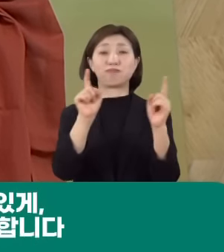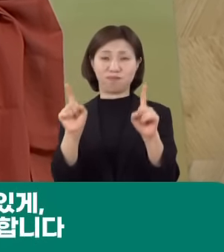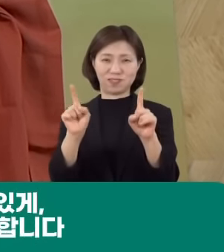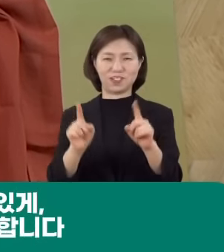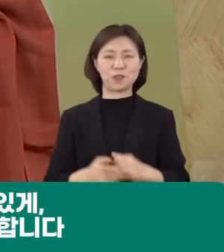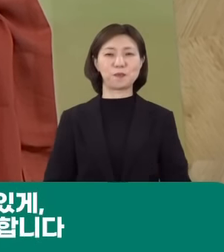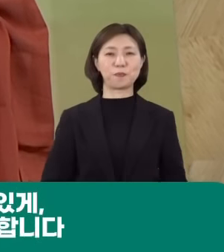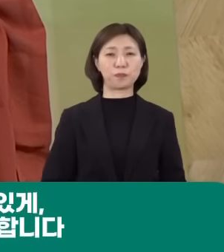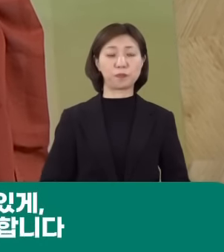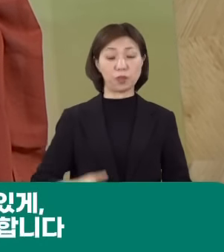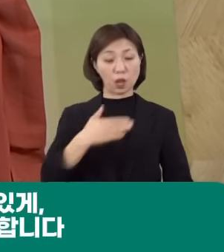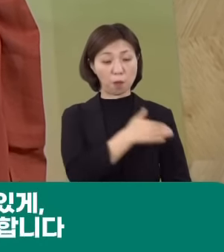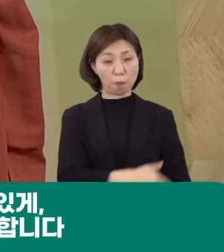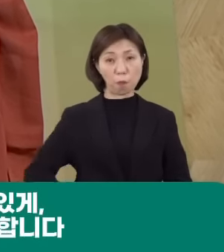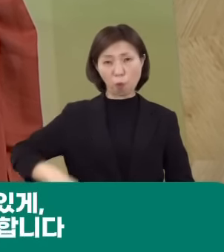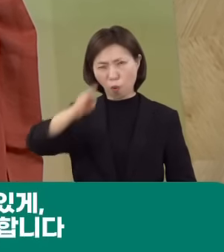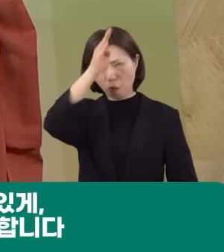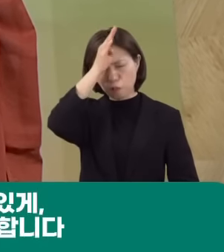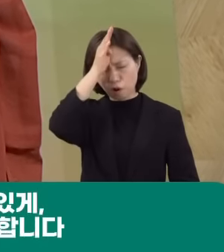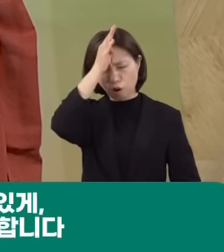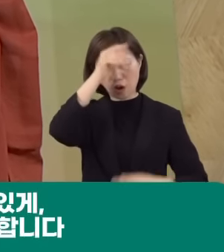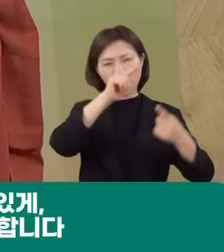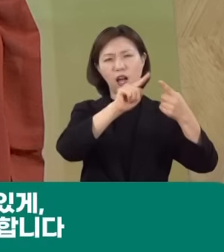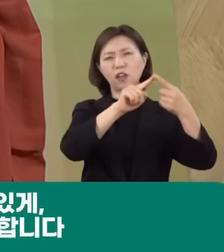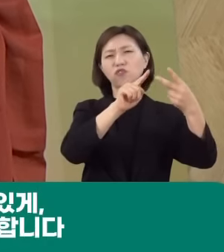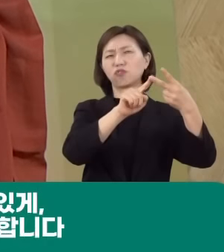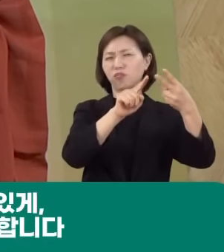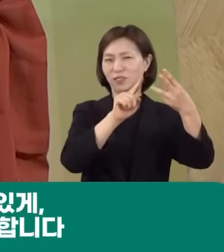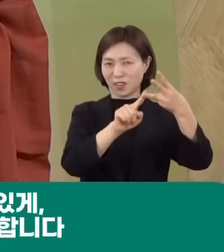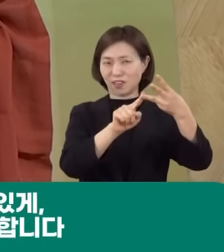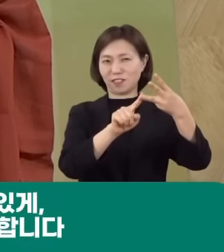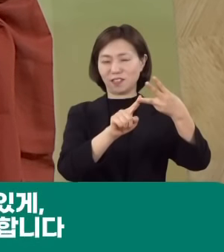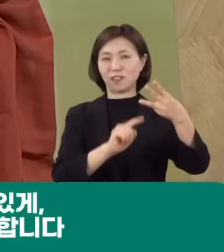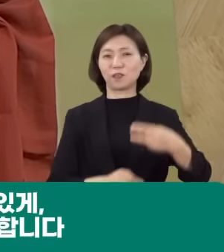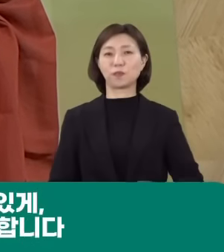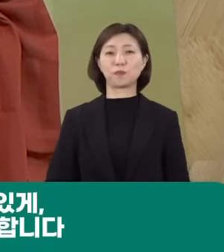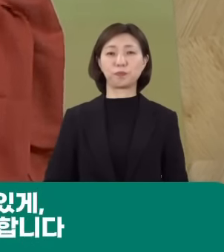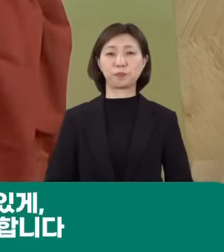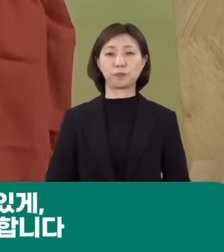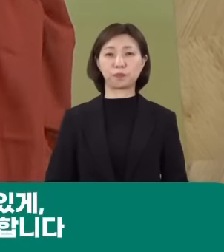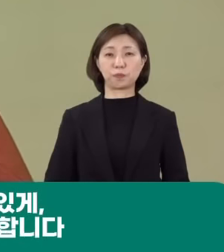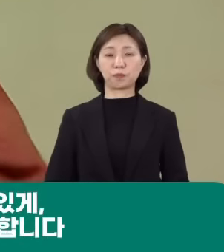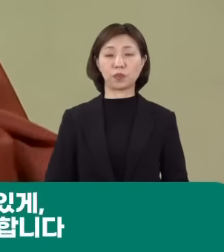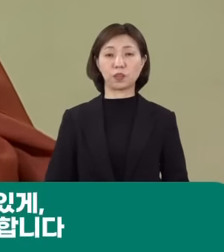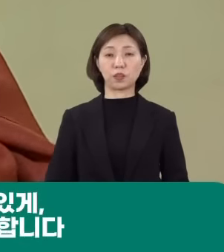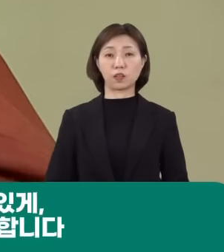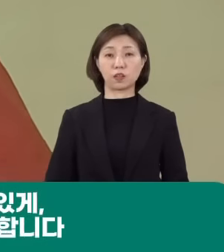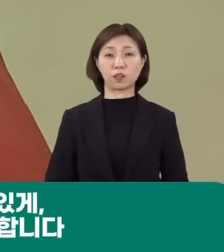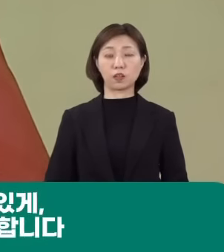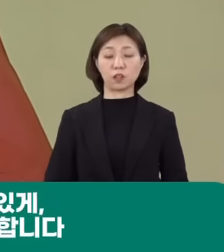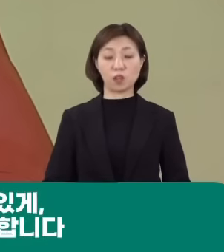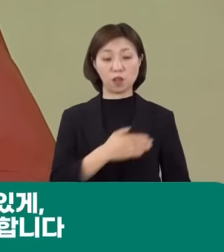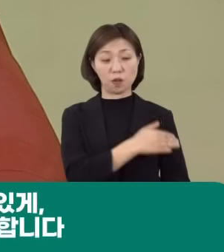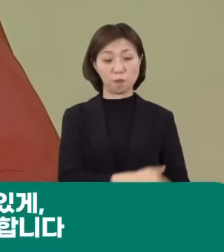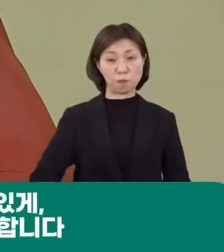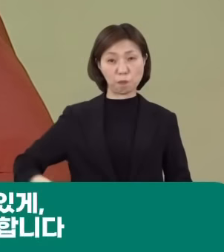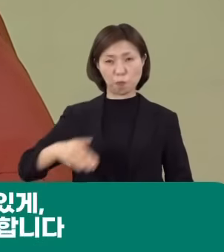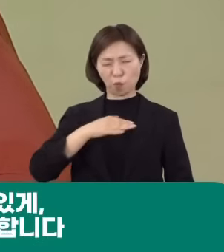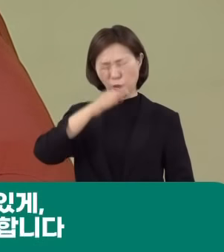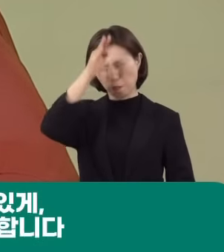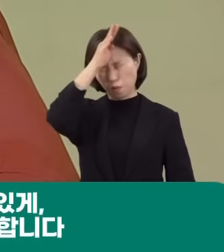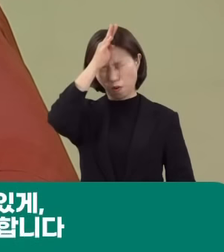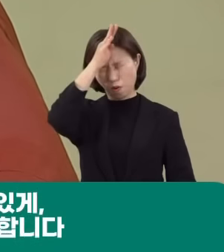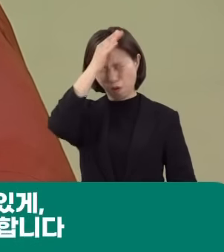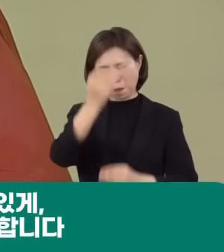치료됩니다 몸의 병에는 세 가지가 있습니다 몸의 병에는 세 가지 원인이 있다고